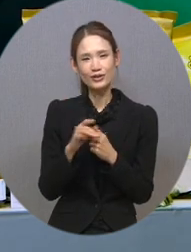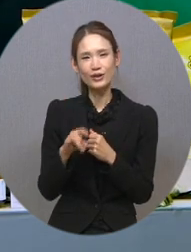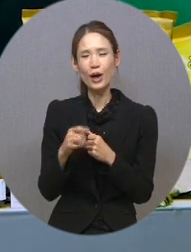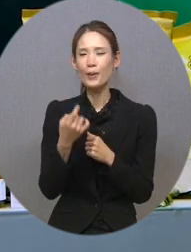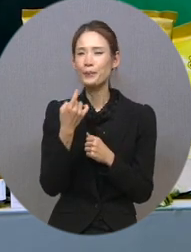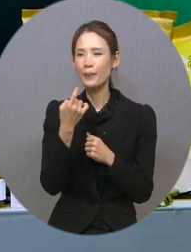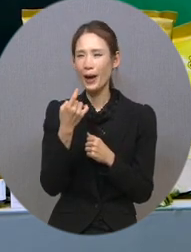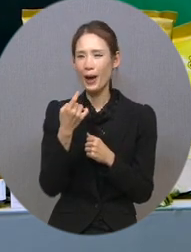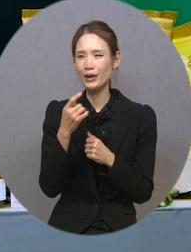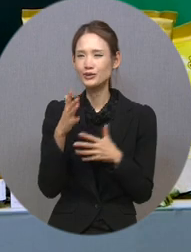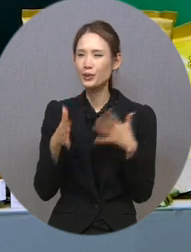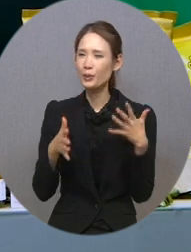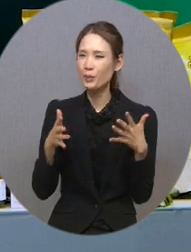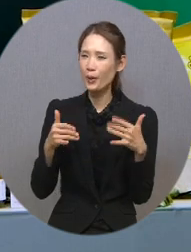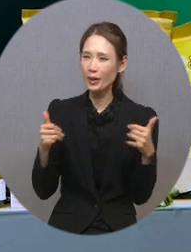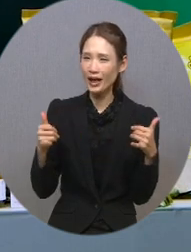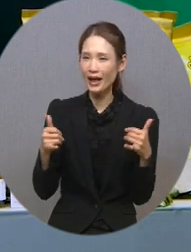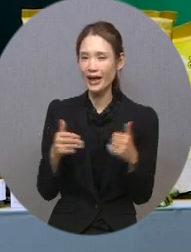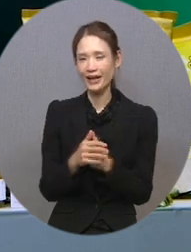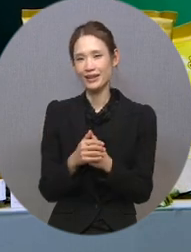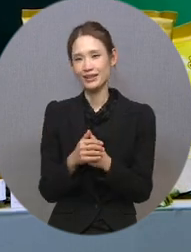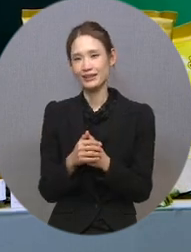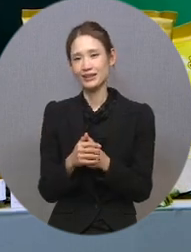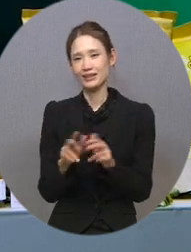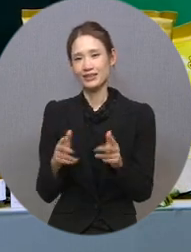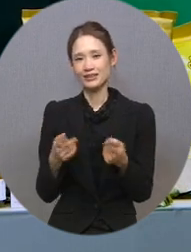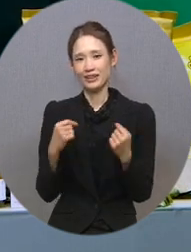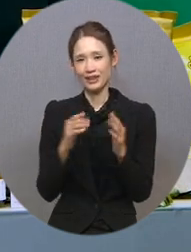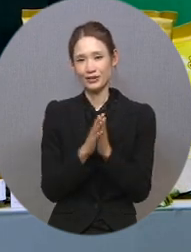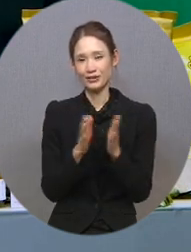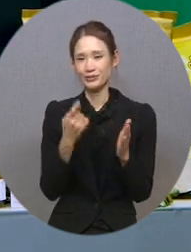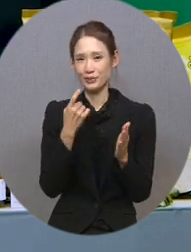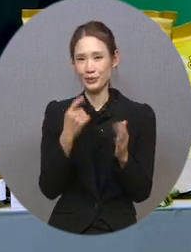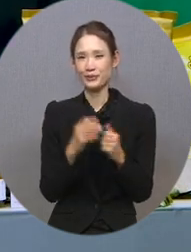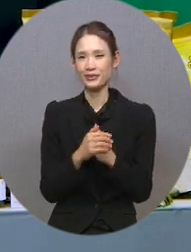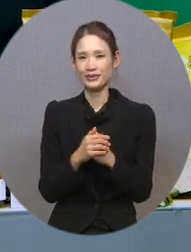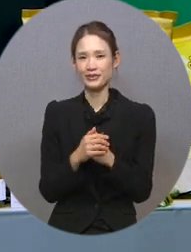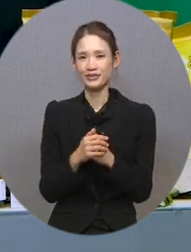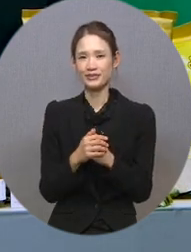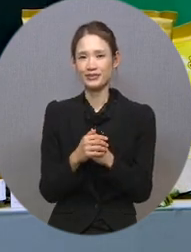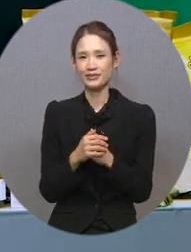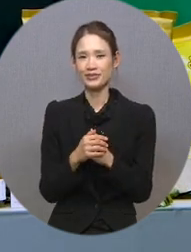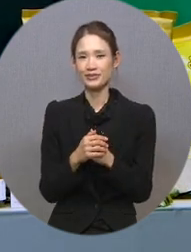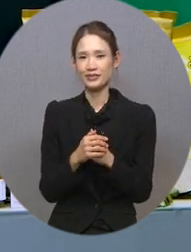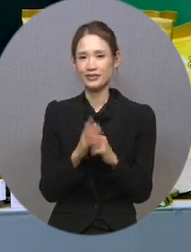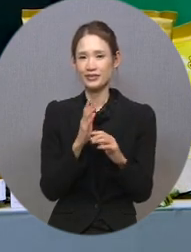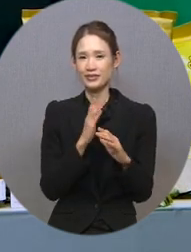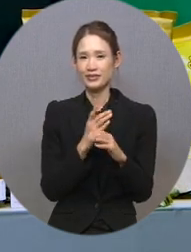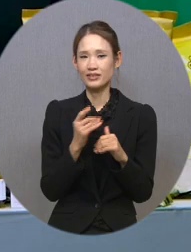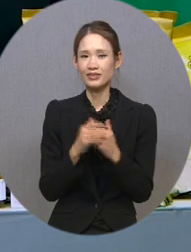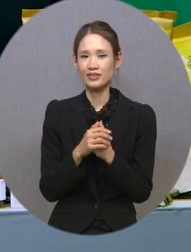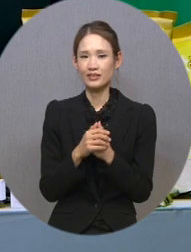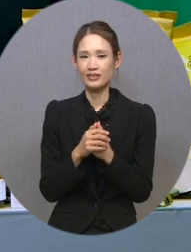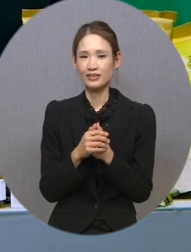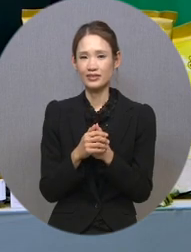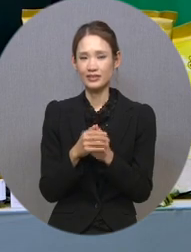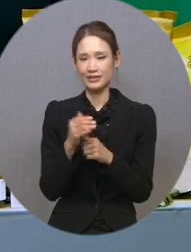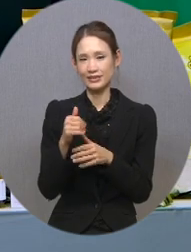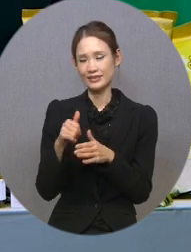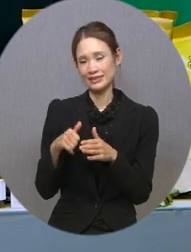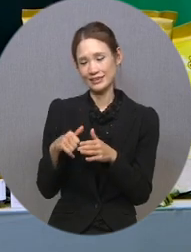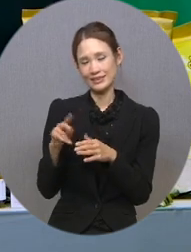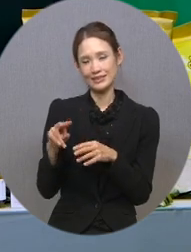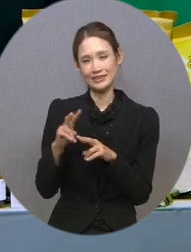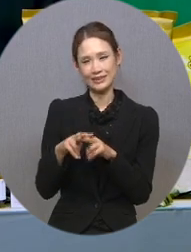배우는 단계라 초보자예요. 오, 아, 이제 입문하셨어요? 아 예, 입문을 하다가 살짝 다리를 뺐어요